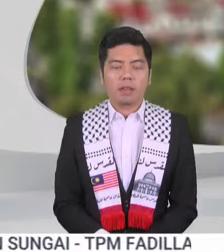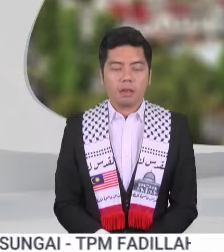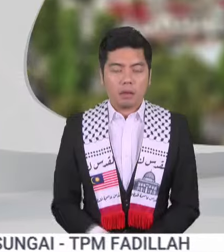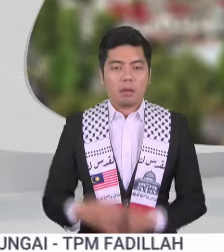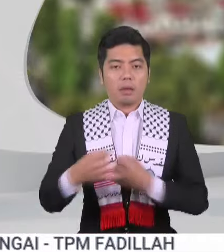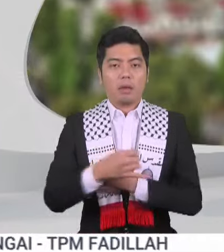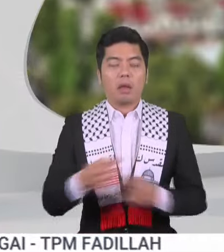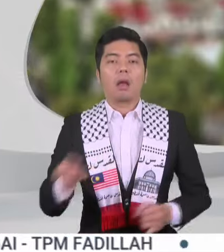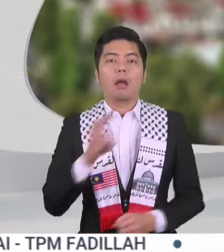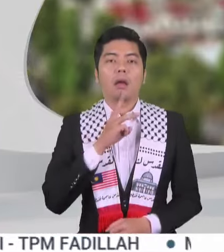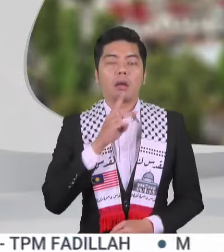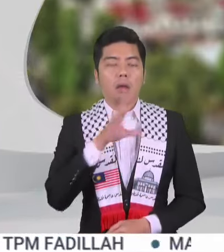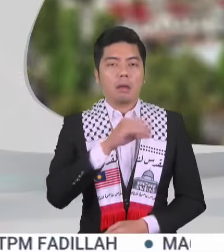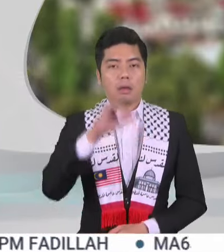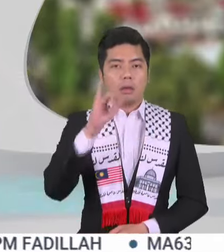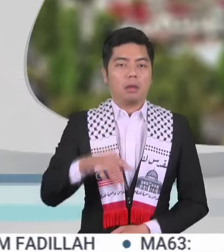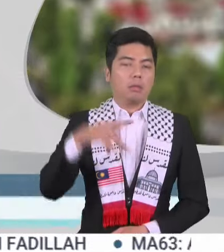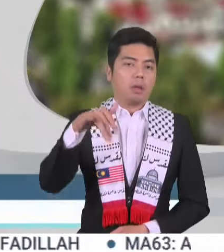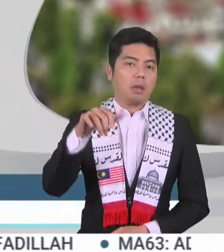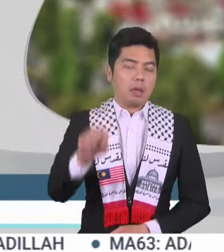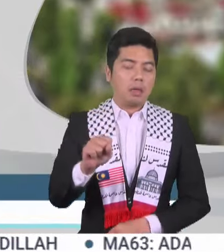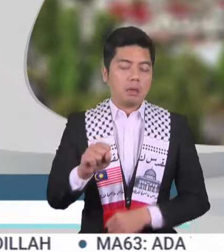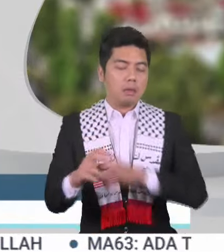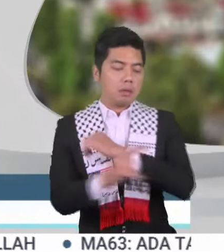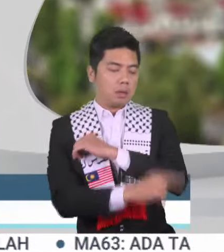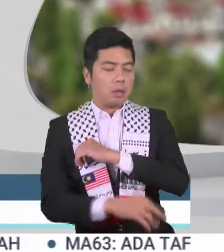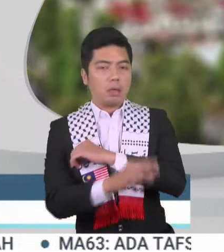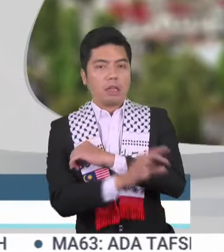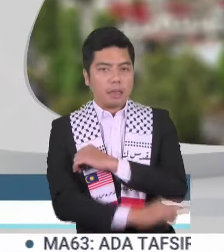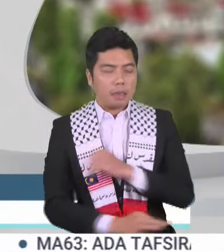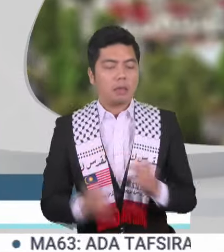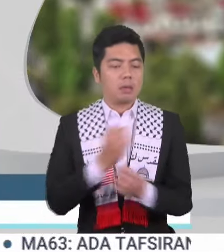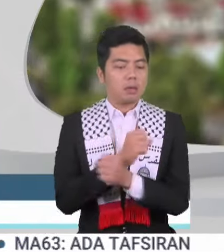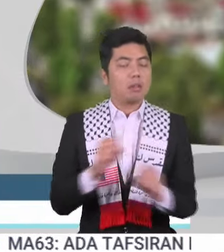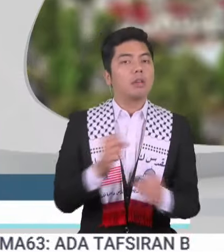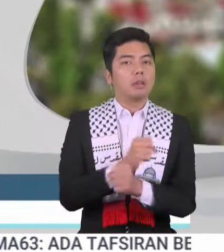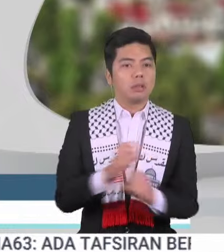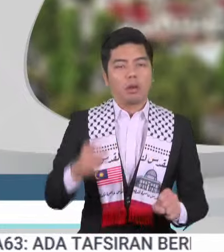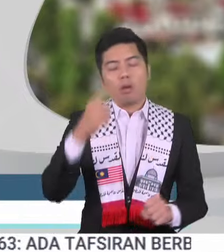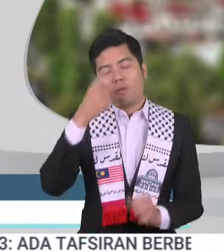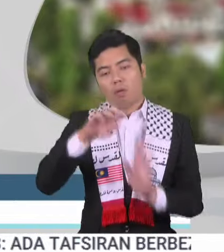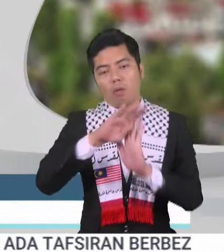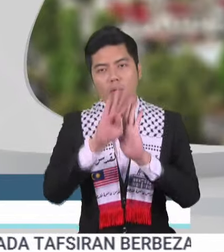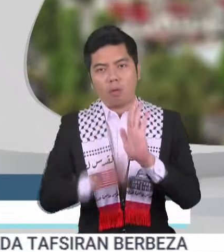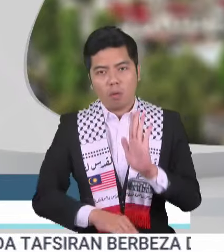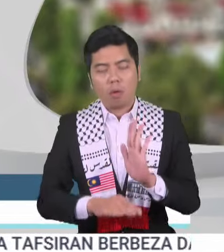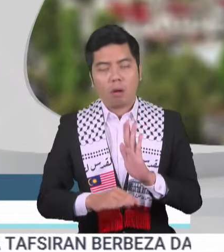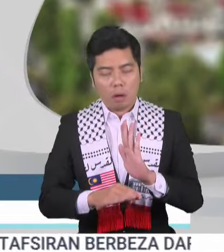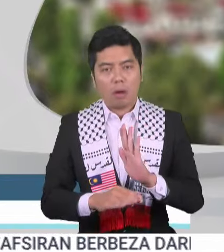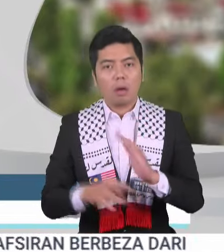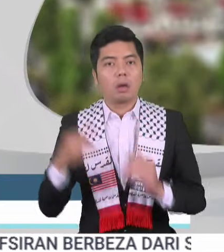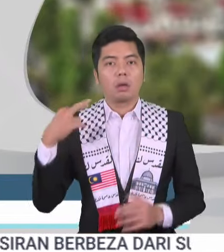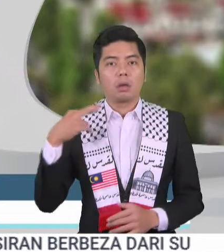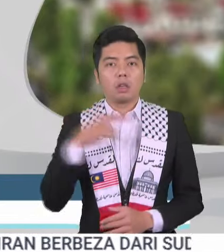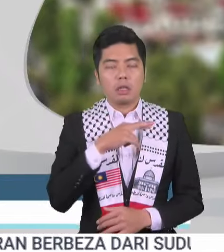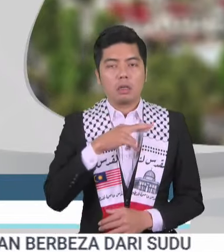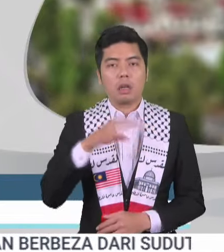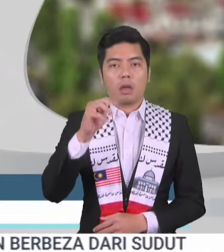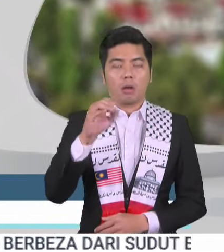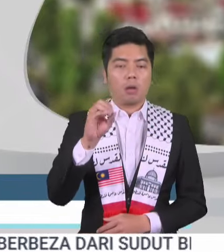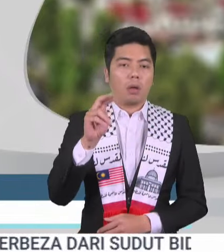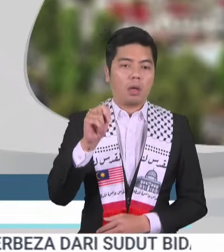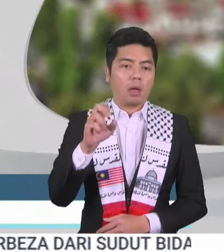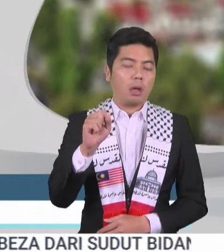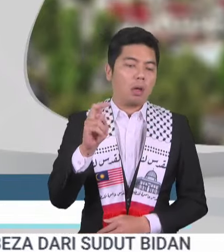Jabatan Pengairan dan Saliran JPS Negeri Sembilan sentiasa bersiap siaga dalam mengurangkan risiko monsun barat daya